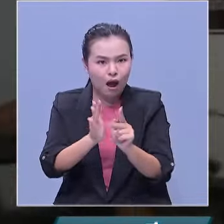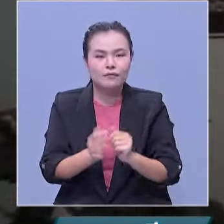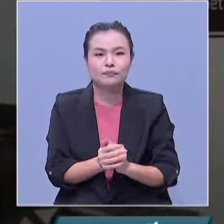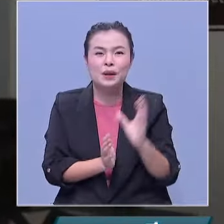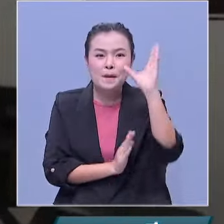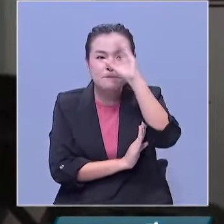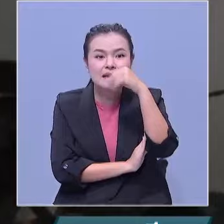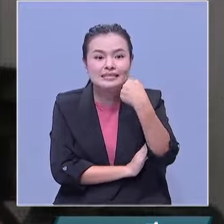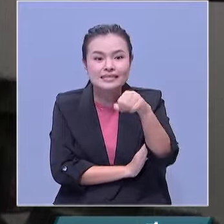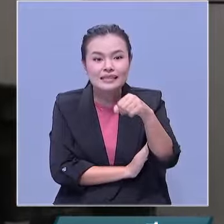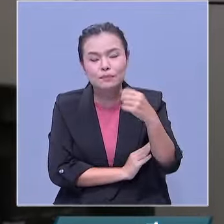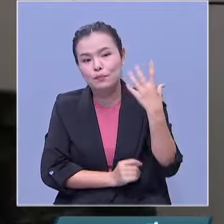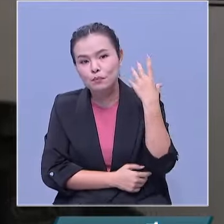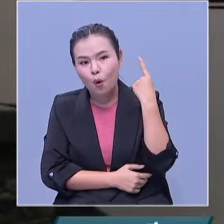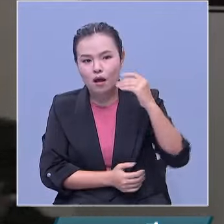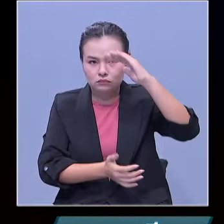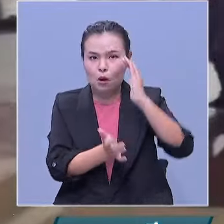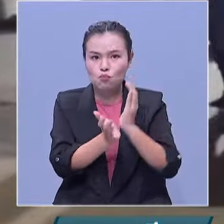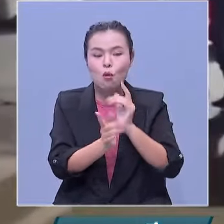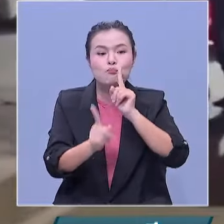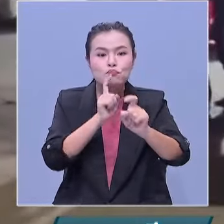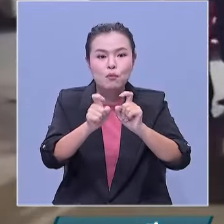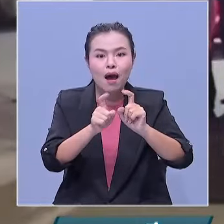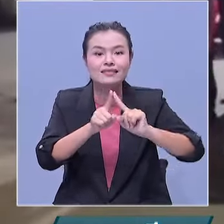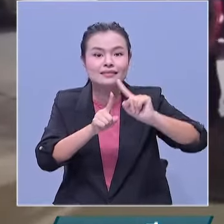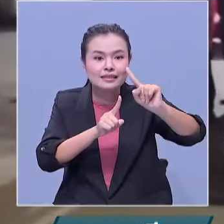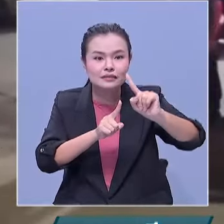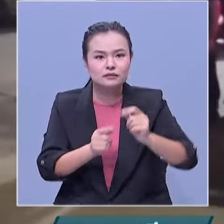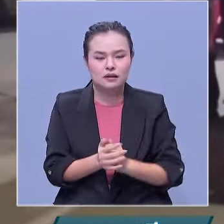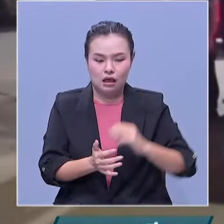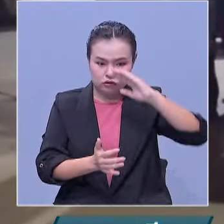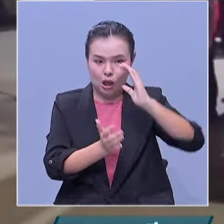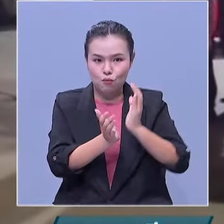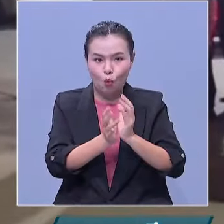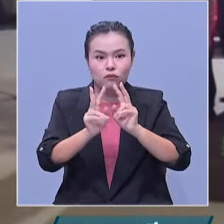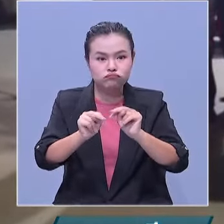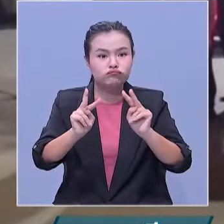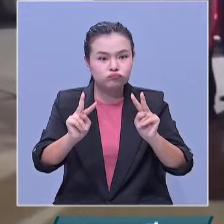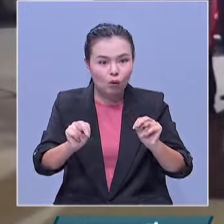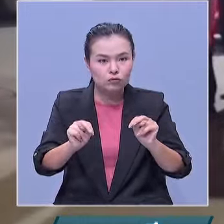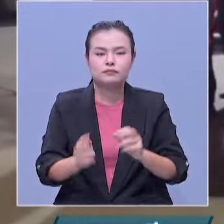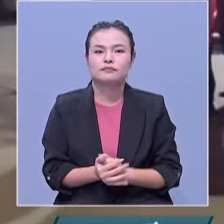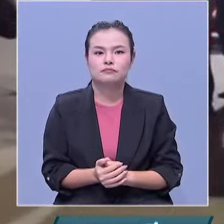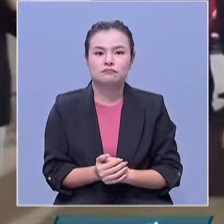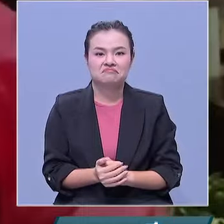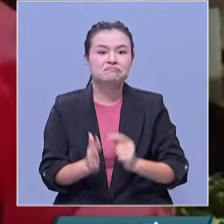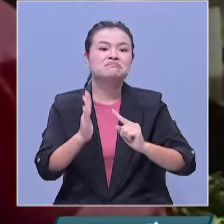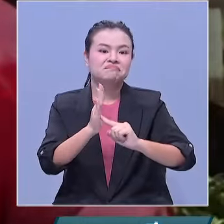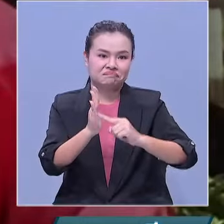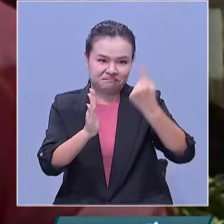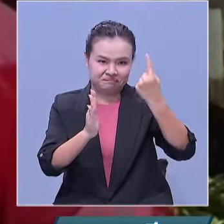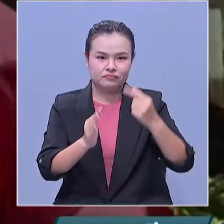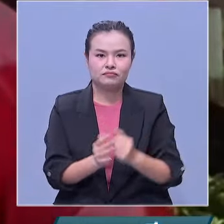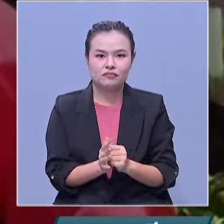22:00นเมื่อคืนนี้นะครับตำรวจสืบสวนพุธรภาค 1พร้อมตำรวจสืบสวนจังหวัดนนทบุรีนะครับเริ่มแล้วนะครับมีการ